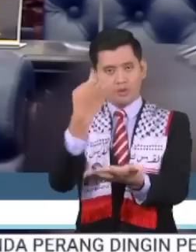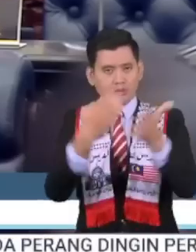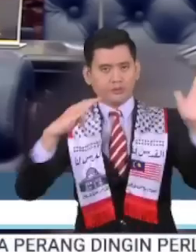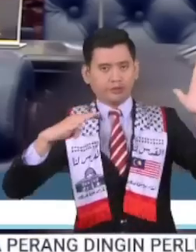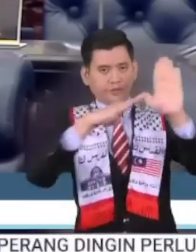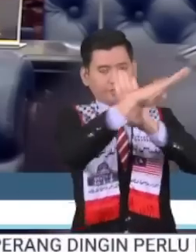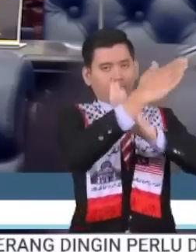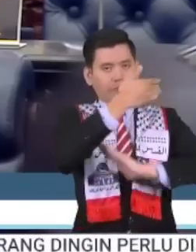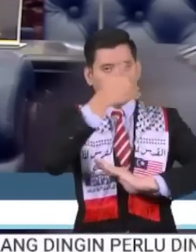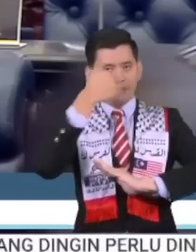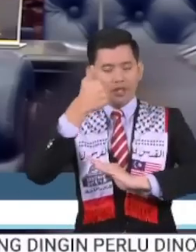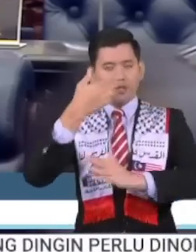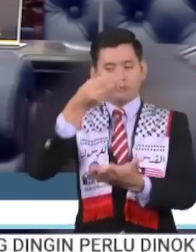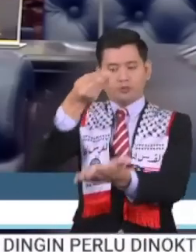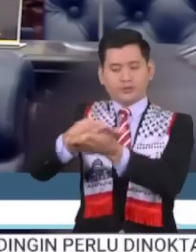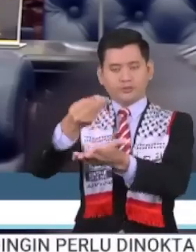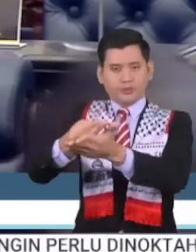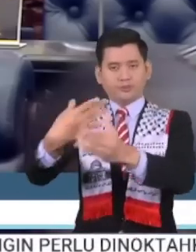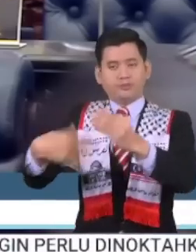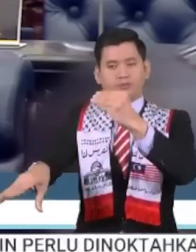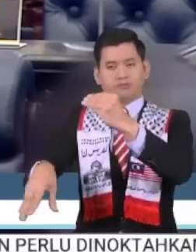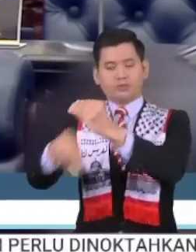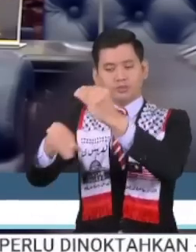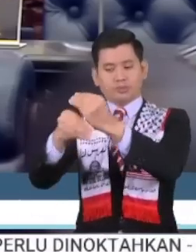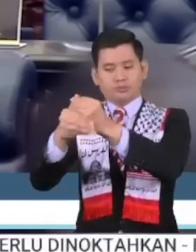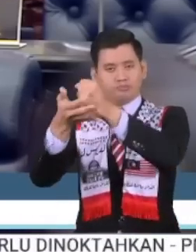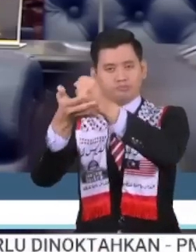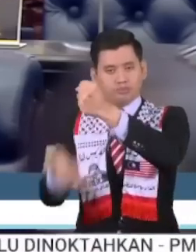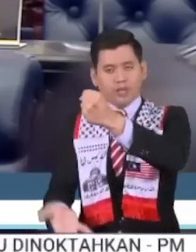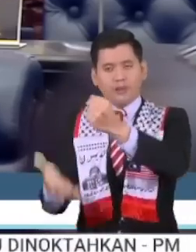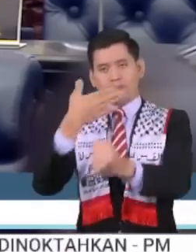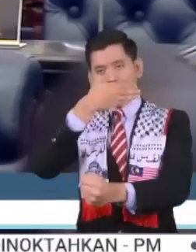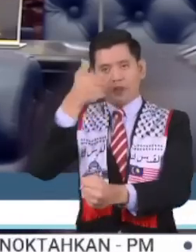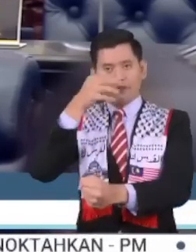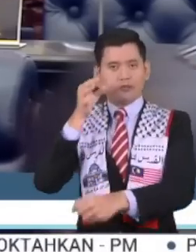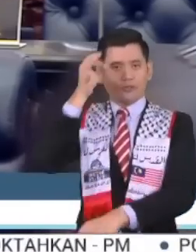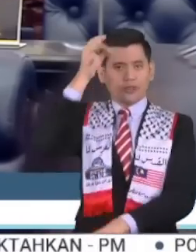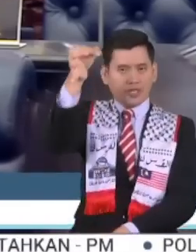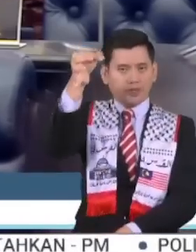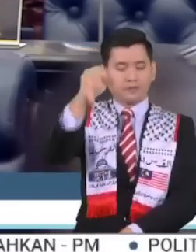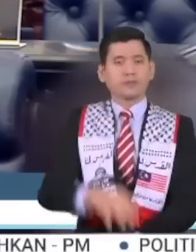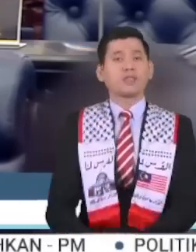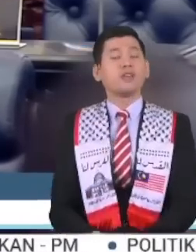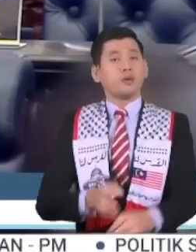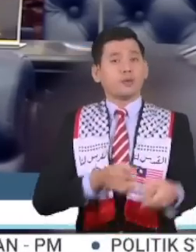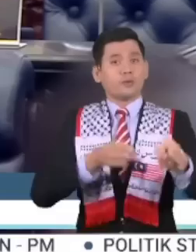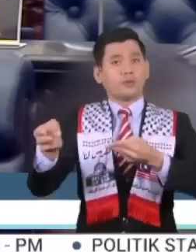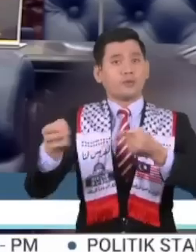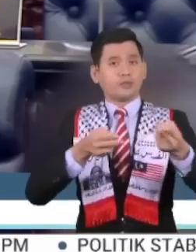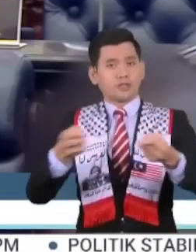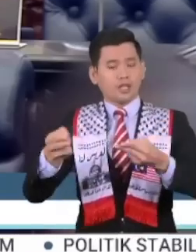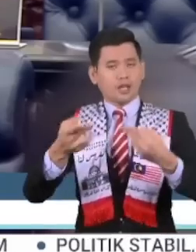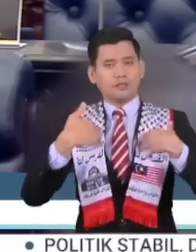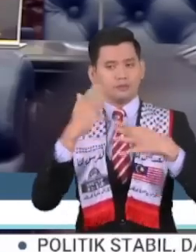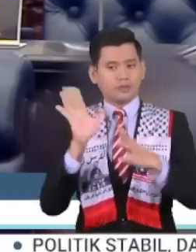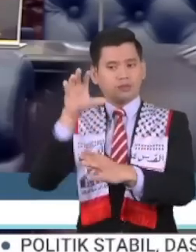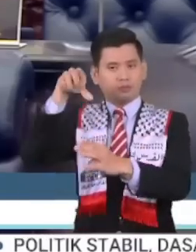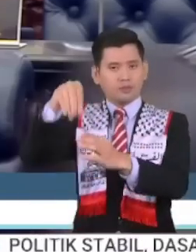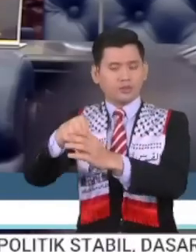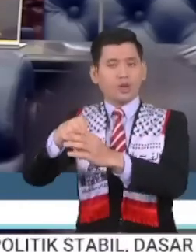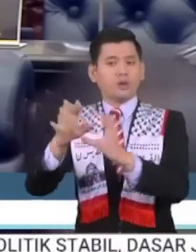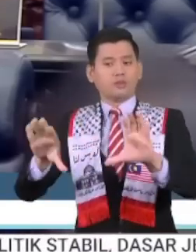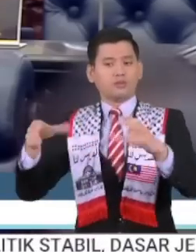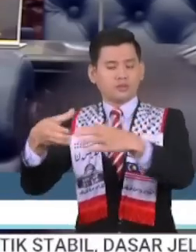bagi menjana pendapatan tambahan secara mampan. Dalam usaha meningkatkan penyertaan golongan sasar